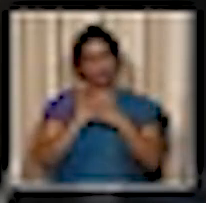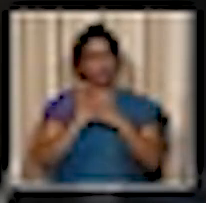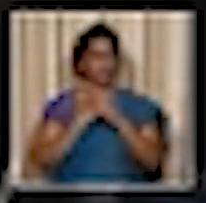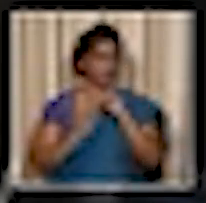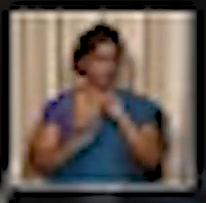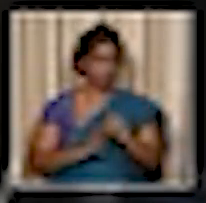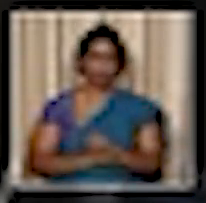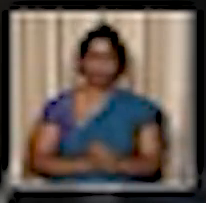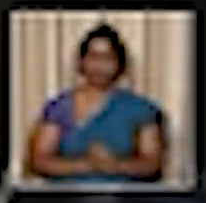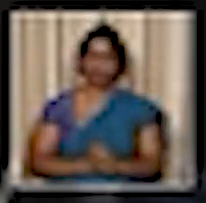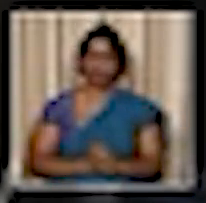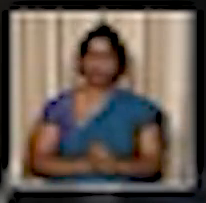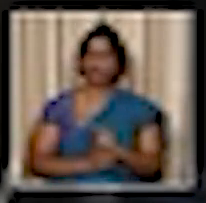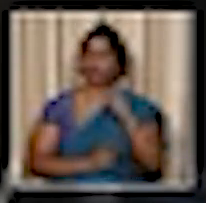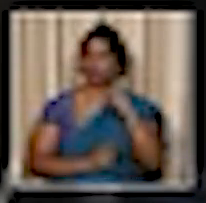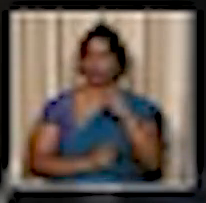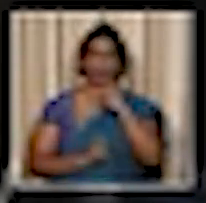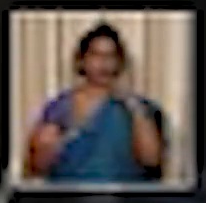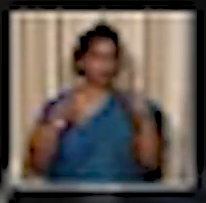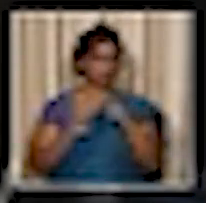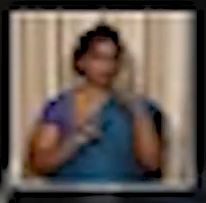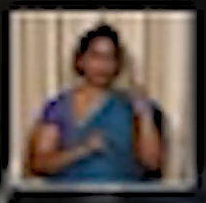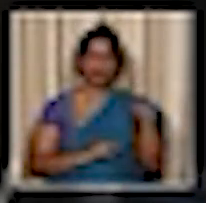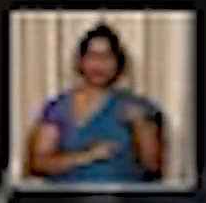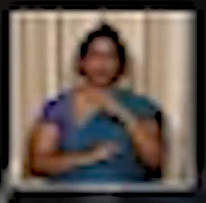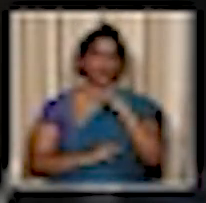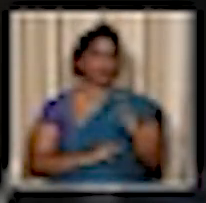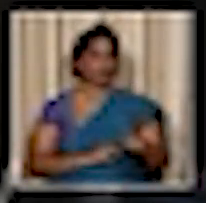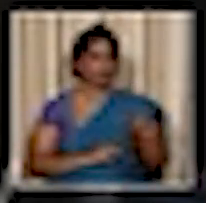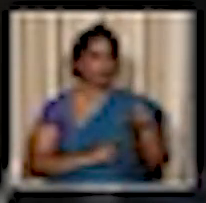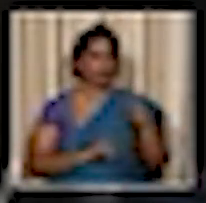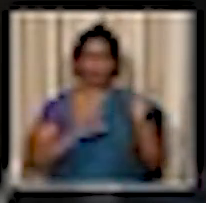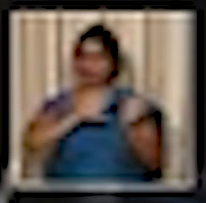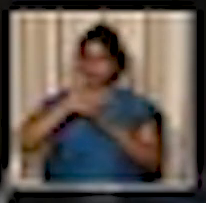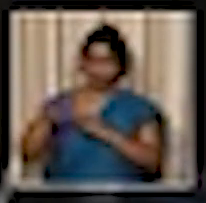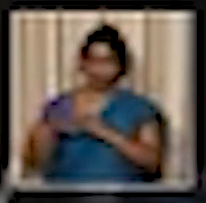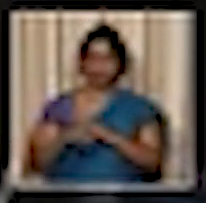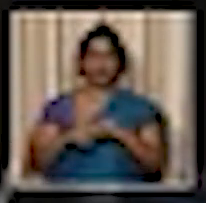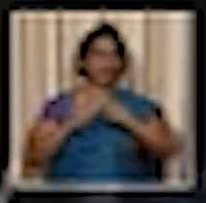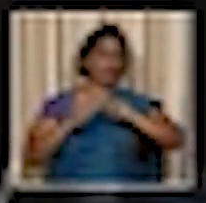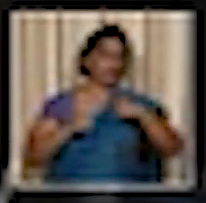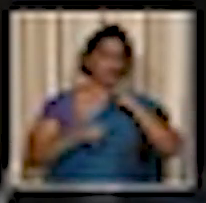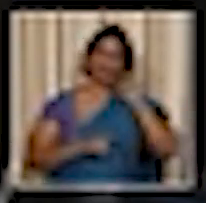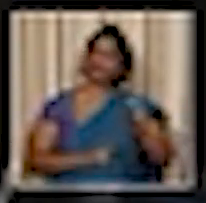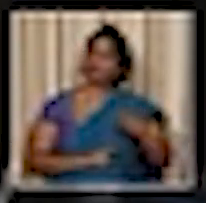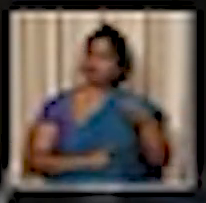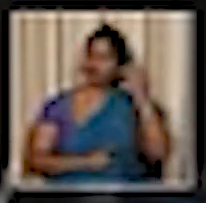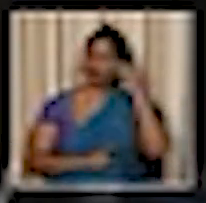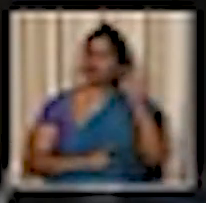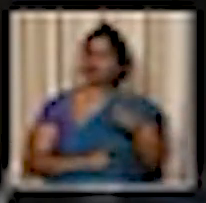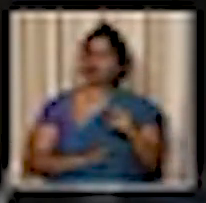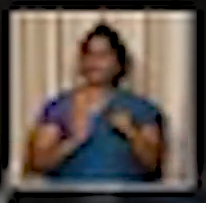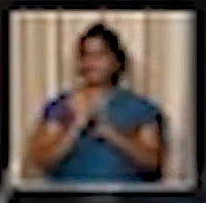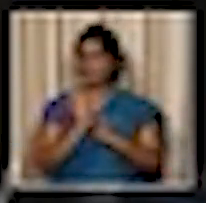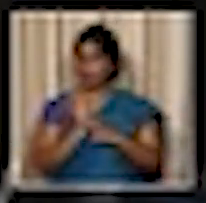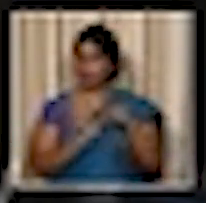සඳහන් කළෙමි. එක, ශ්‍රේෂ්ඨාධිකරණයේ අගවිනිසුරුවරයා හැර අනෙකුත් විනිසුරුවරුන් සඳහා වන